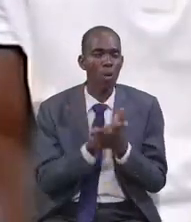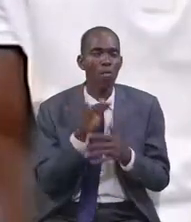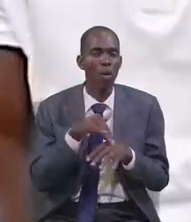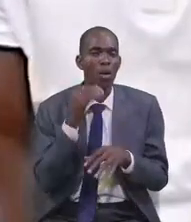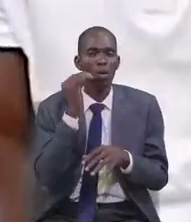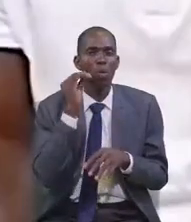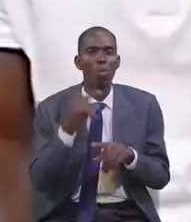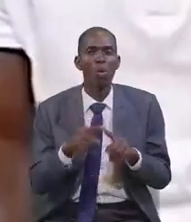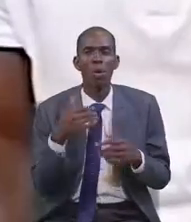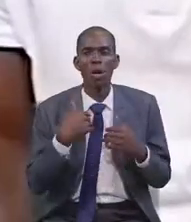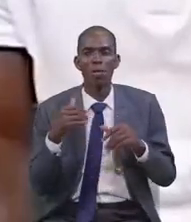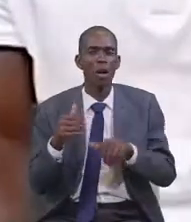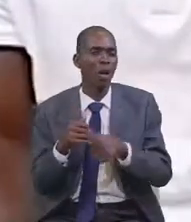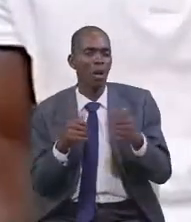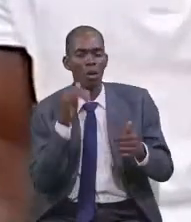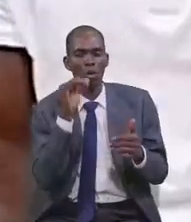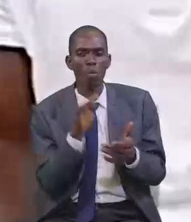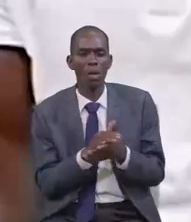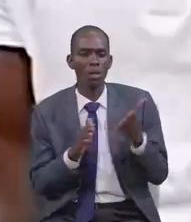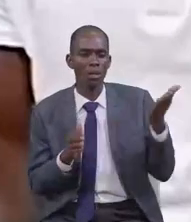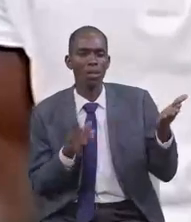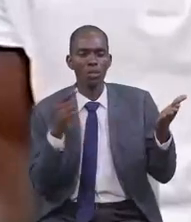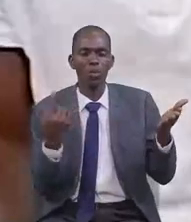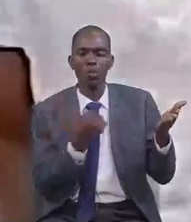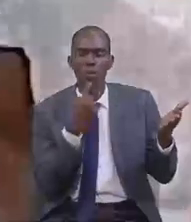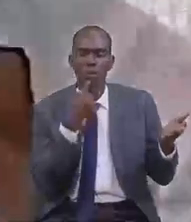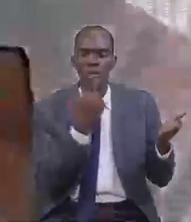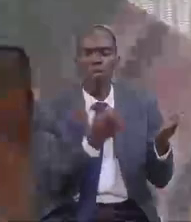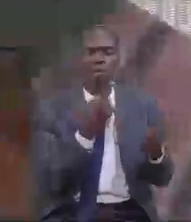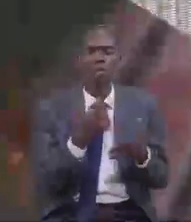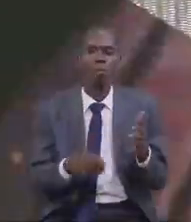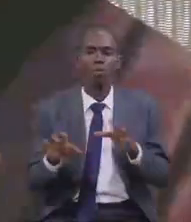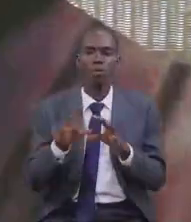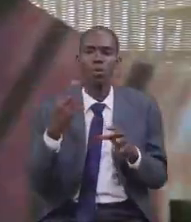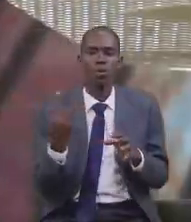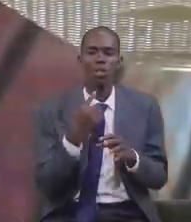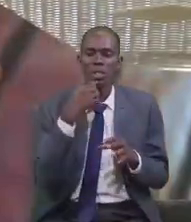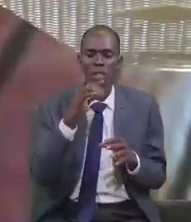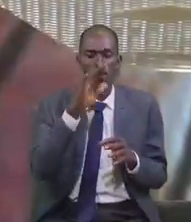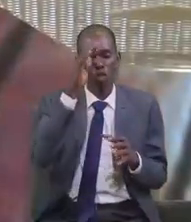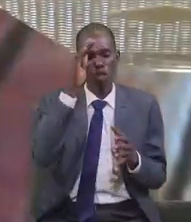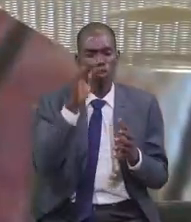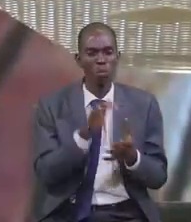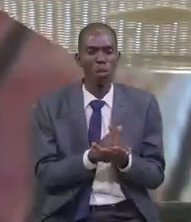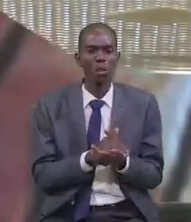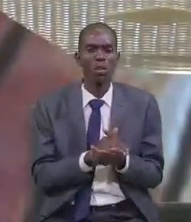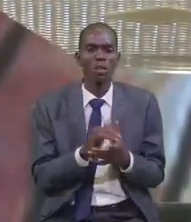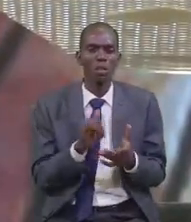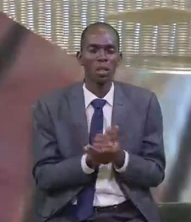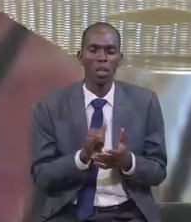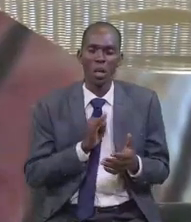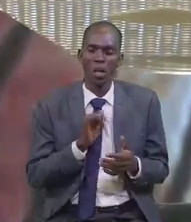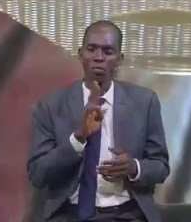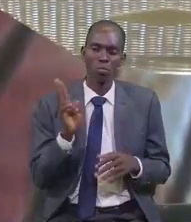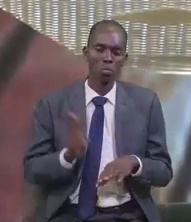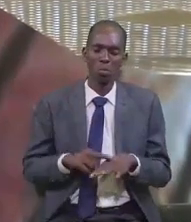là-bas. À qui tu dis ça? Ce que tu ne veux pas dire à ton mari, est-ce que tu es si familière avec un homme que tu es